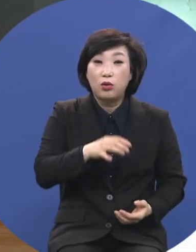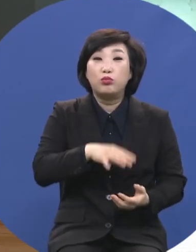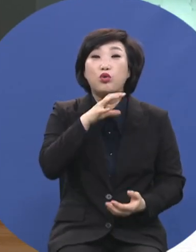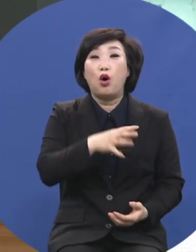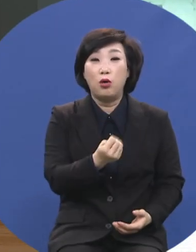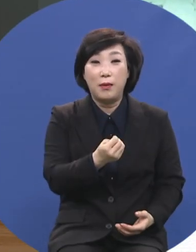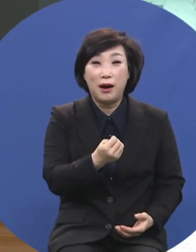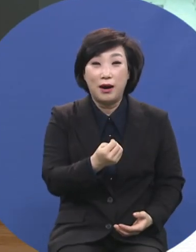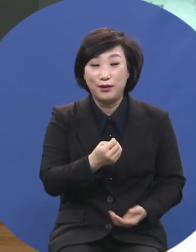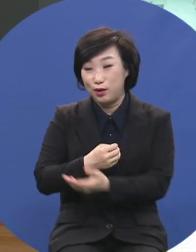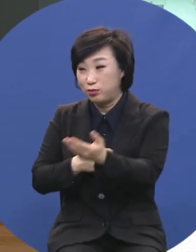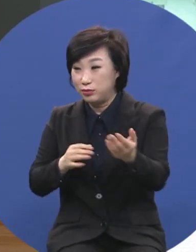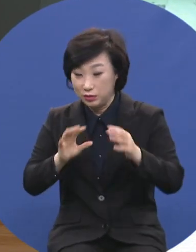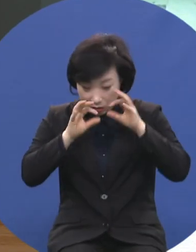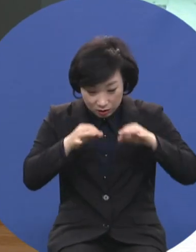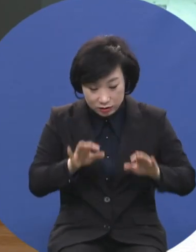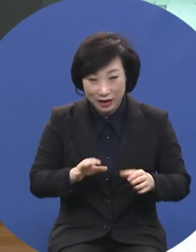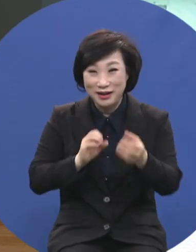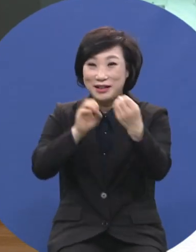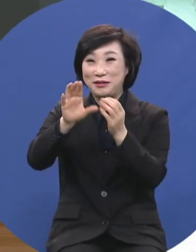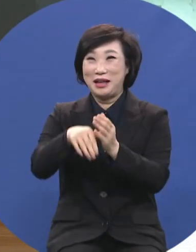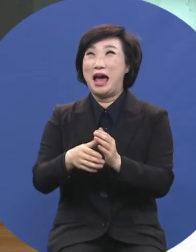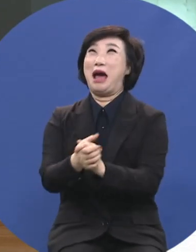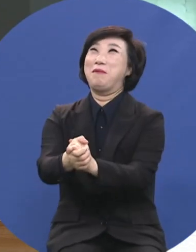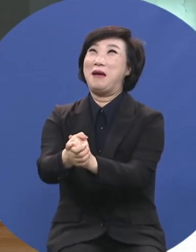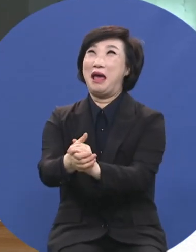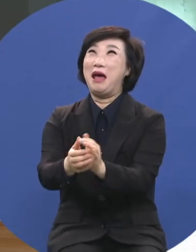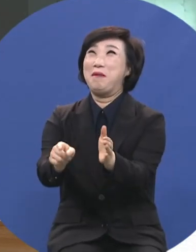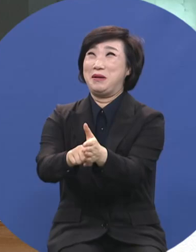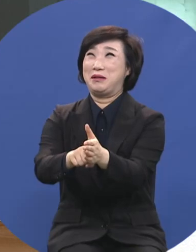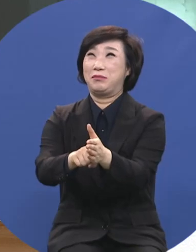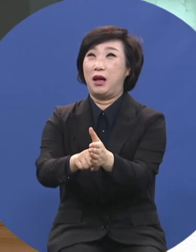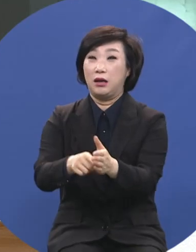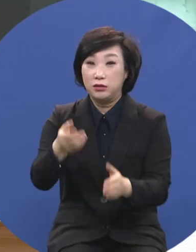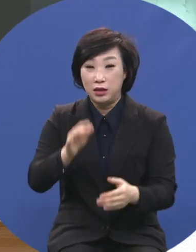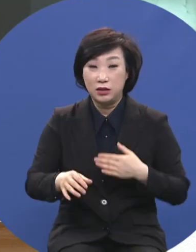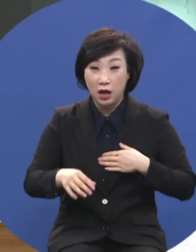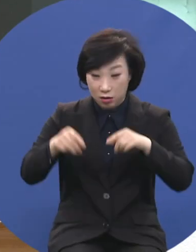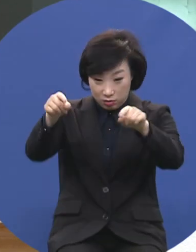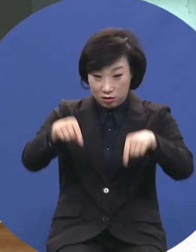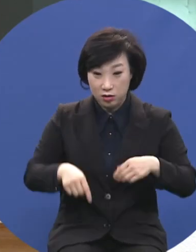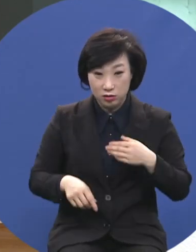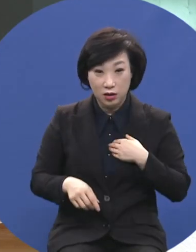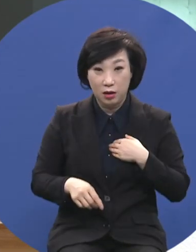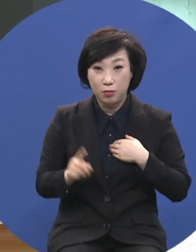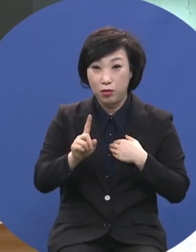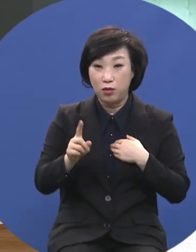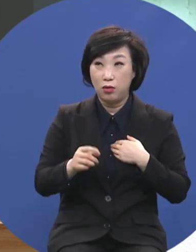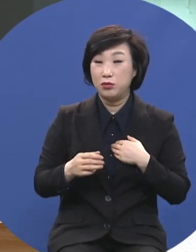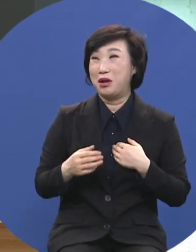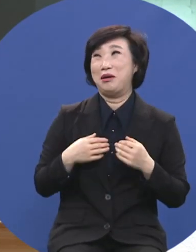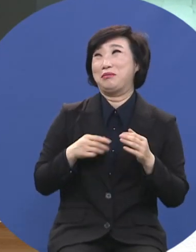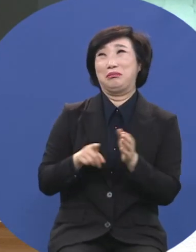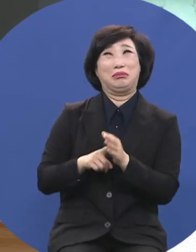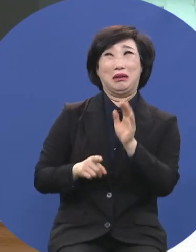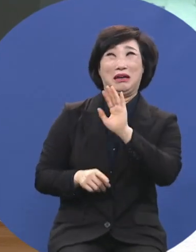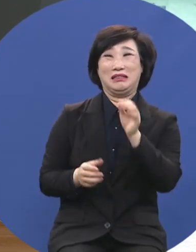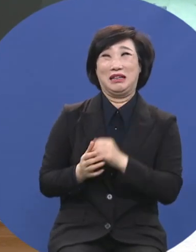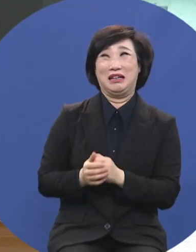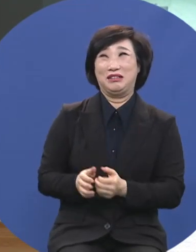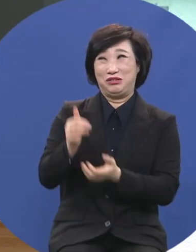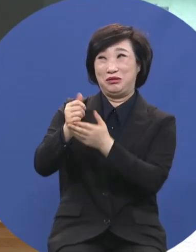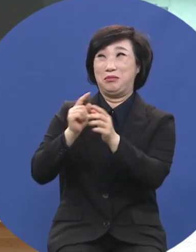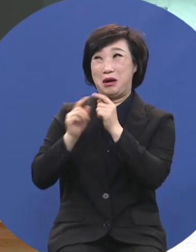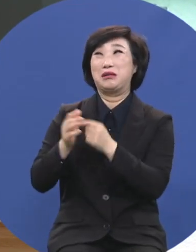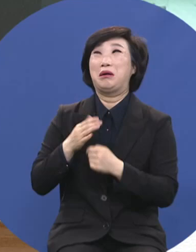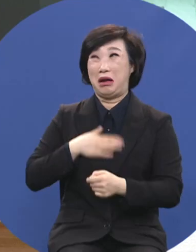말로는 아멘, 믿어요. 그러나 내게 들려질 때는 나는 안 믿고요. 그냥 주님